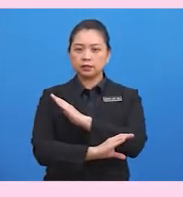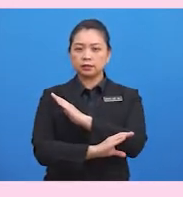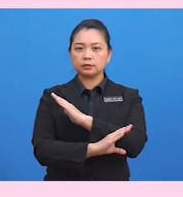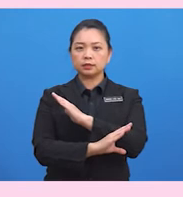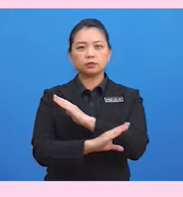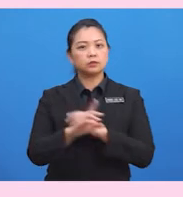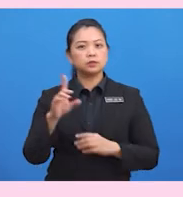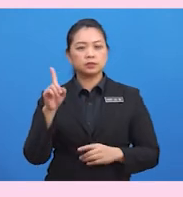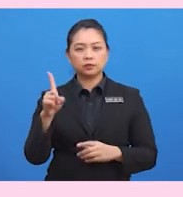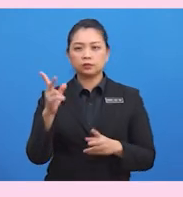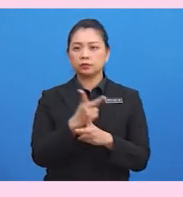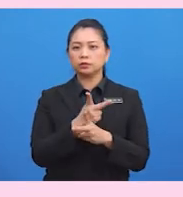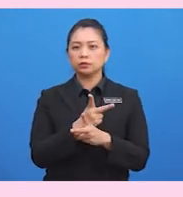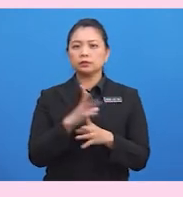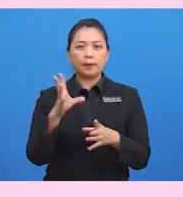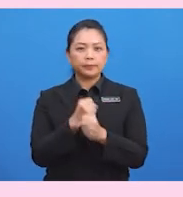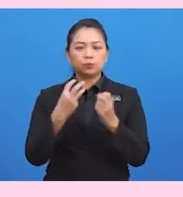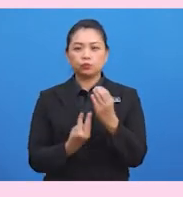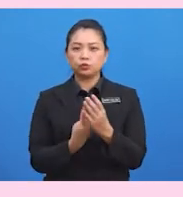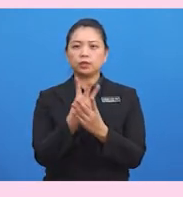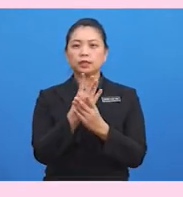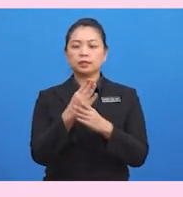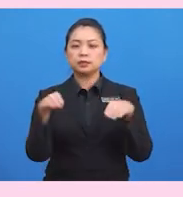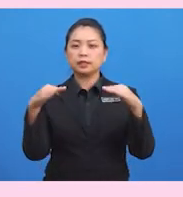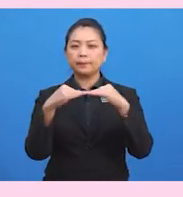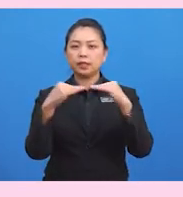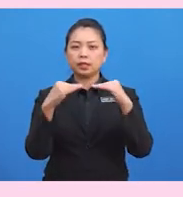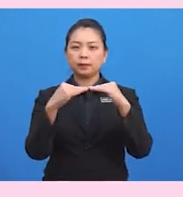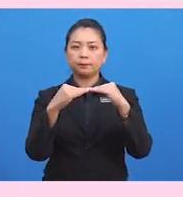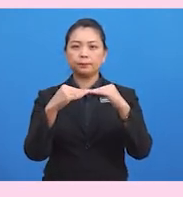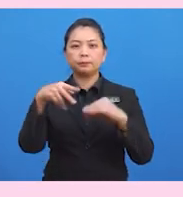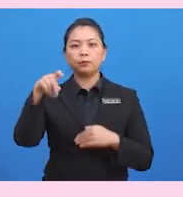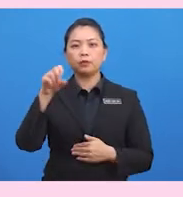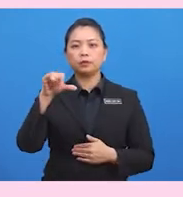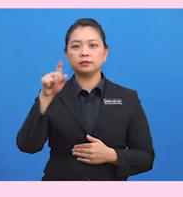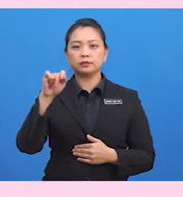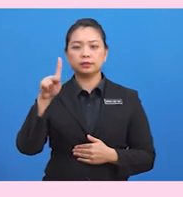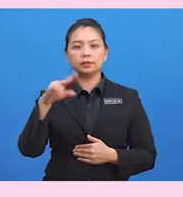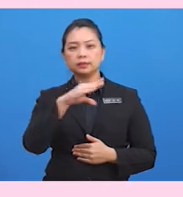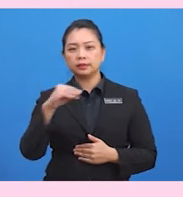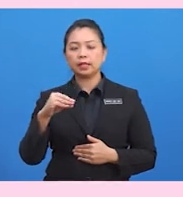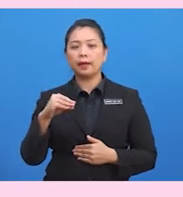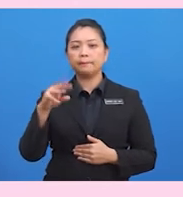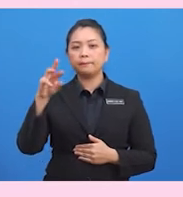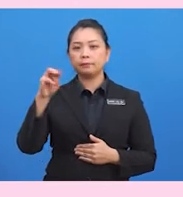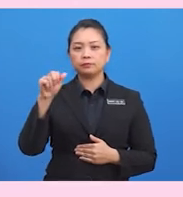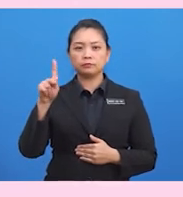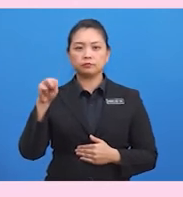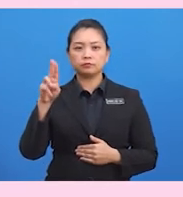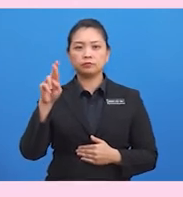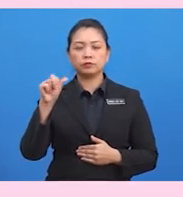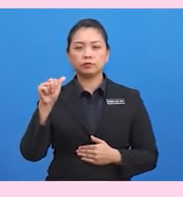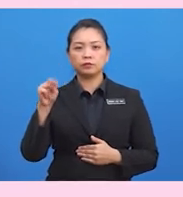negara sekaligus dapat mewujudkan kestabilan politik dan erat